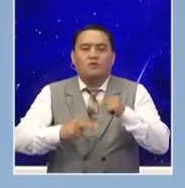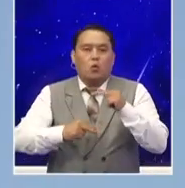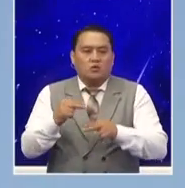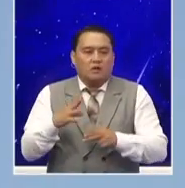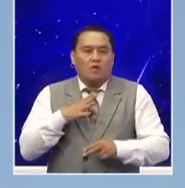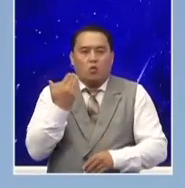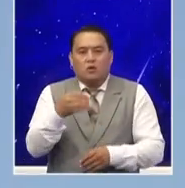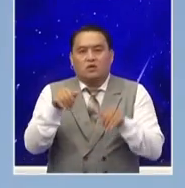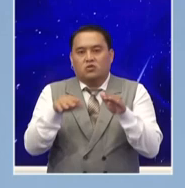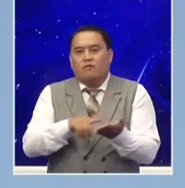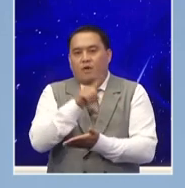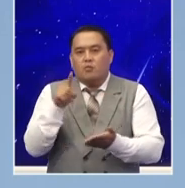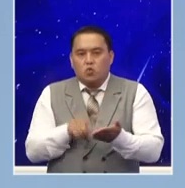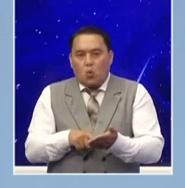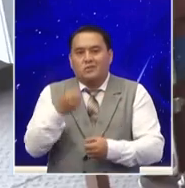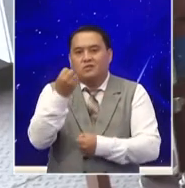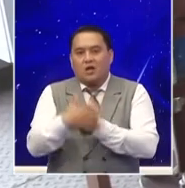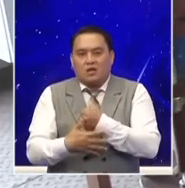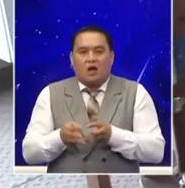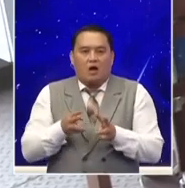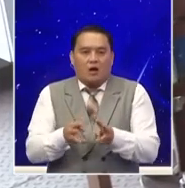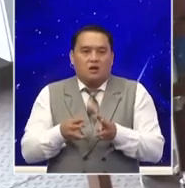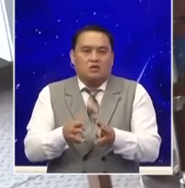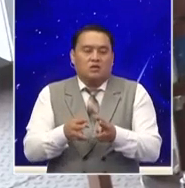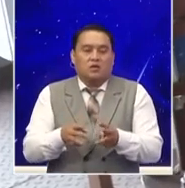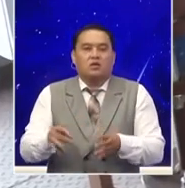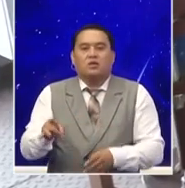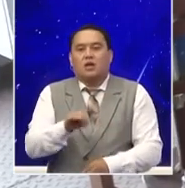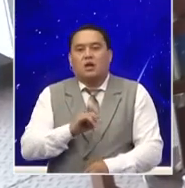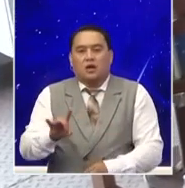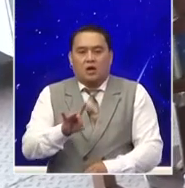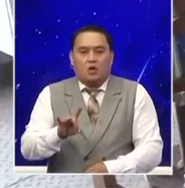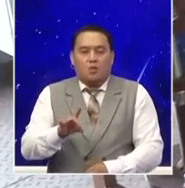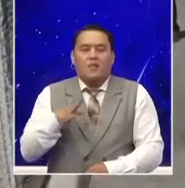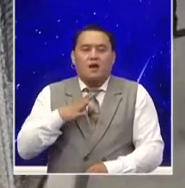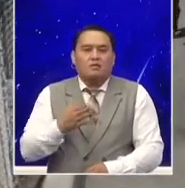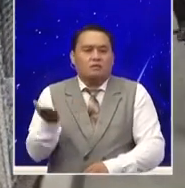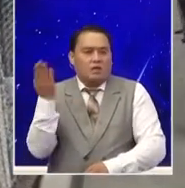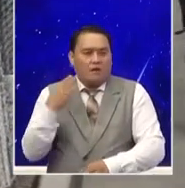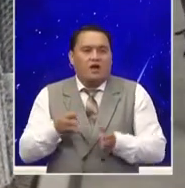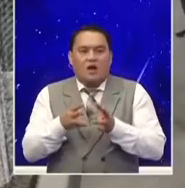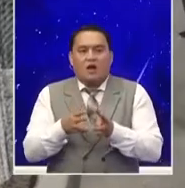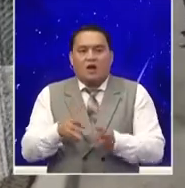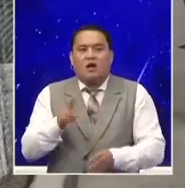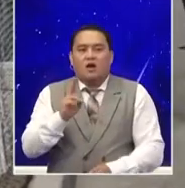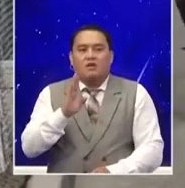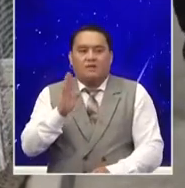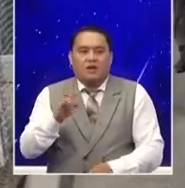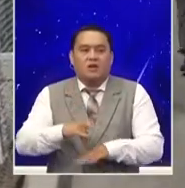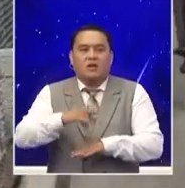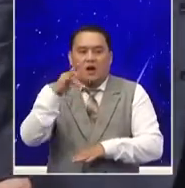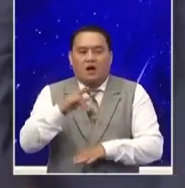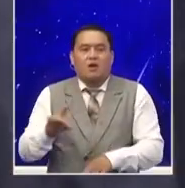Они помогли решить наболевший вопрос централизованного отопления для жителей Талгарского района. Некогда для обогрева квартир жители нескольких